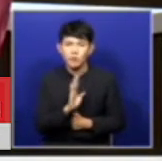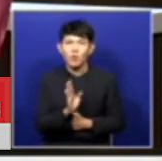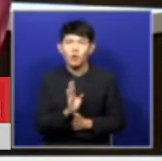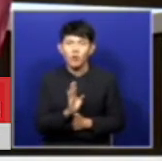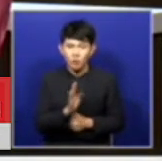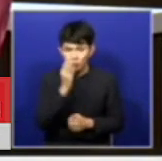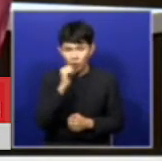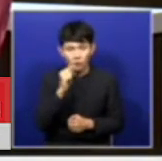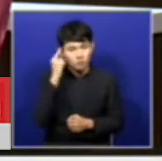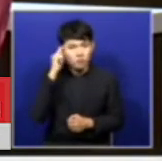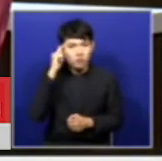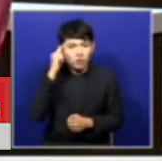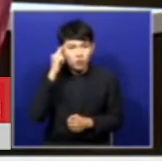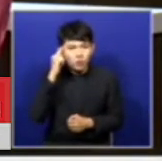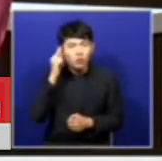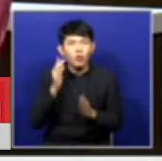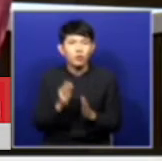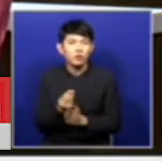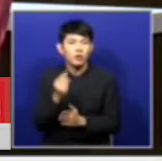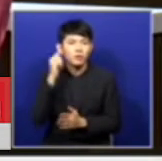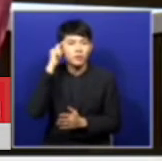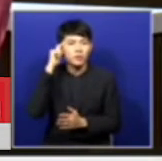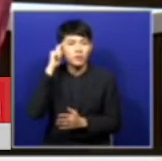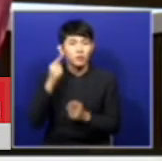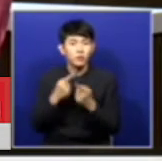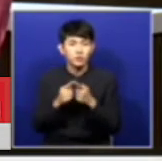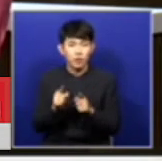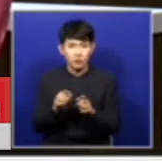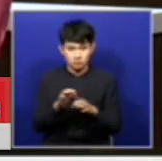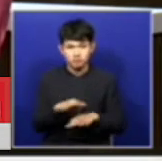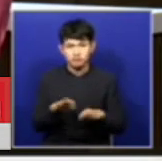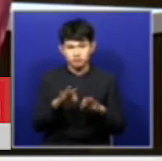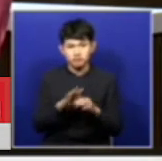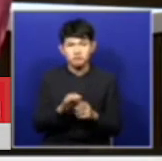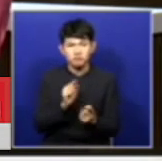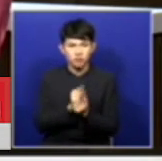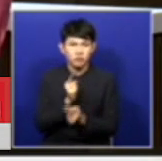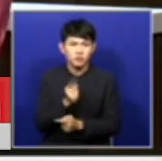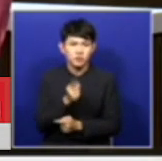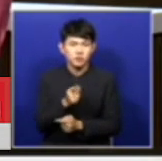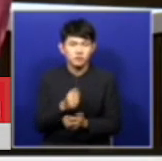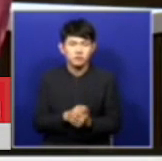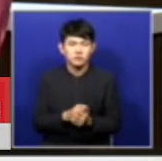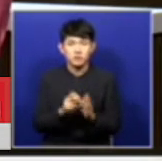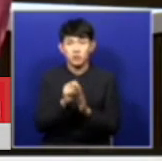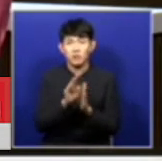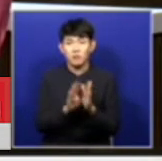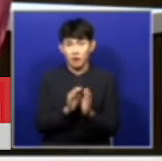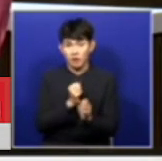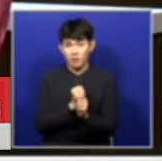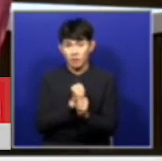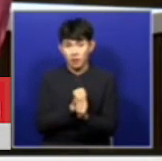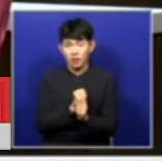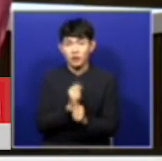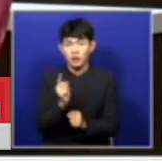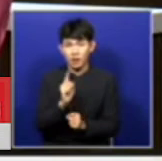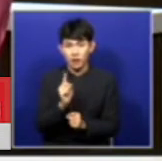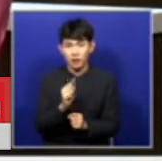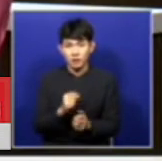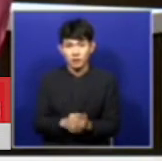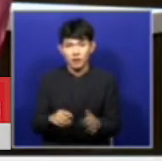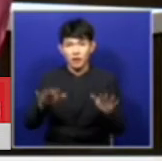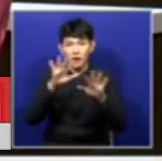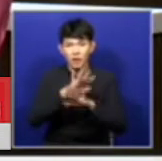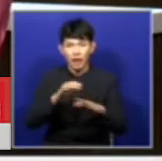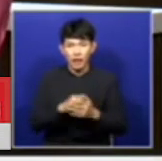างท่านประธานผ่านไปยังกรรมาธิการแต่เป็นสิ่งซึ่งเกิดขึ้นจริงเพราะนโยบายซึ่งใช้แส้เหล็กเนี่ย